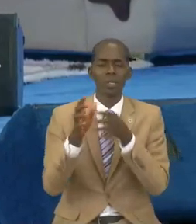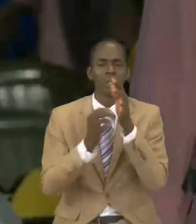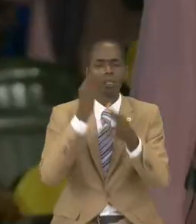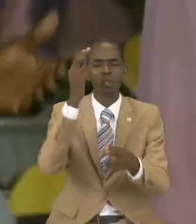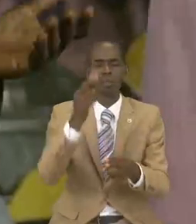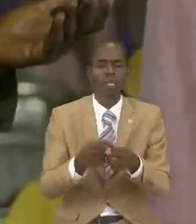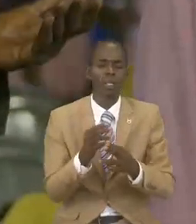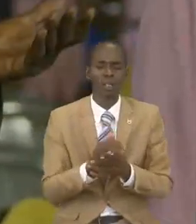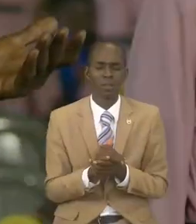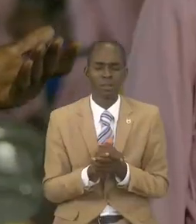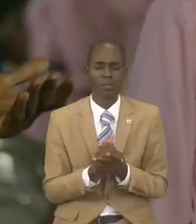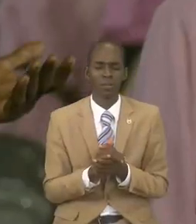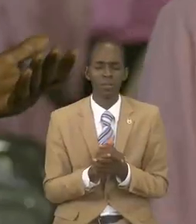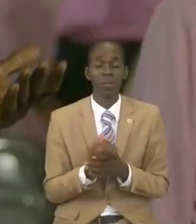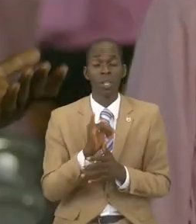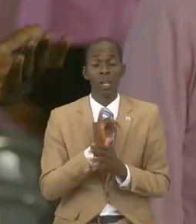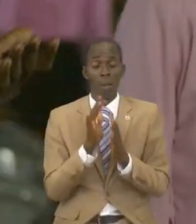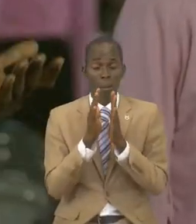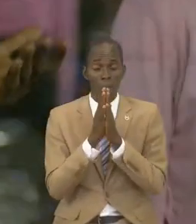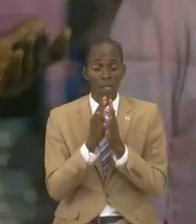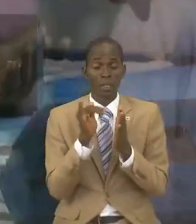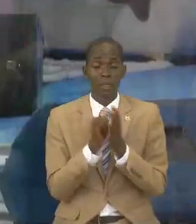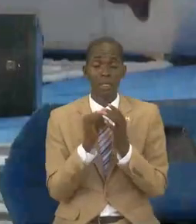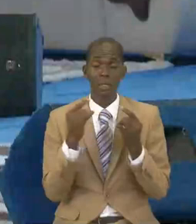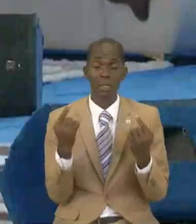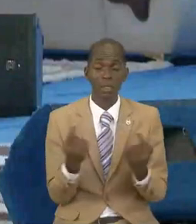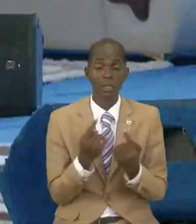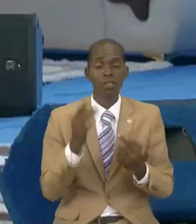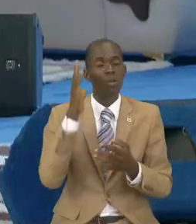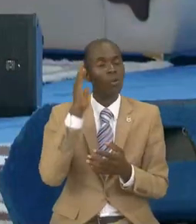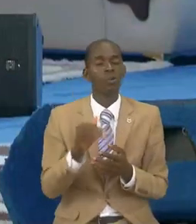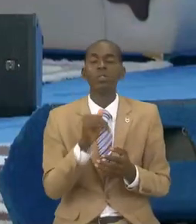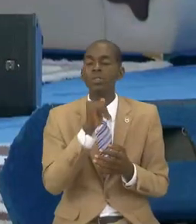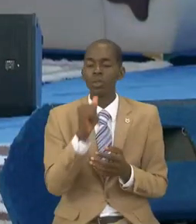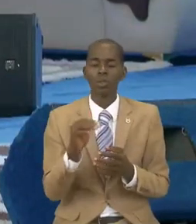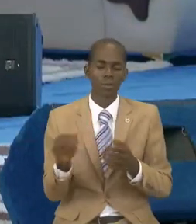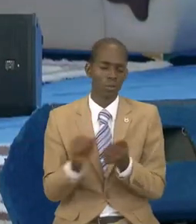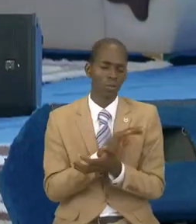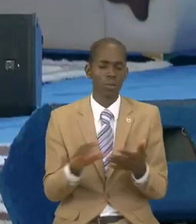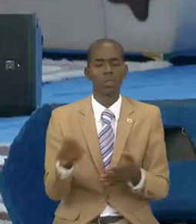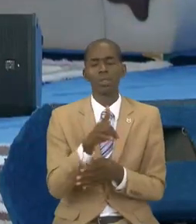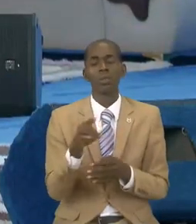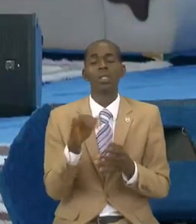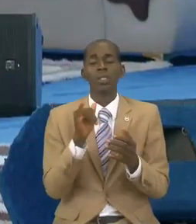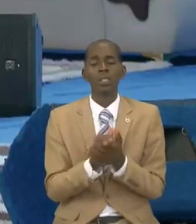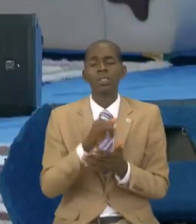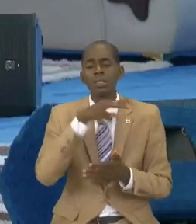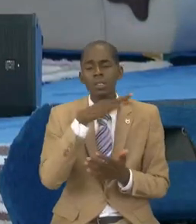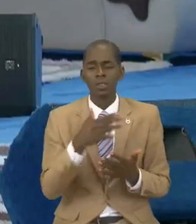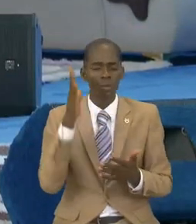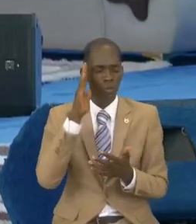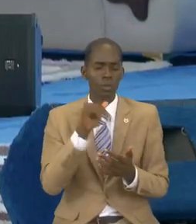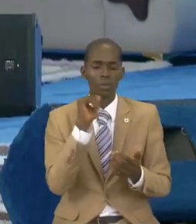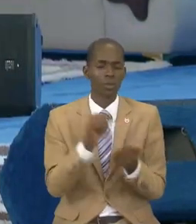de Jésus. Je prie que le péché ne cause pas leur ruine. L'iniquité ne va pas causer